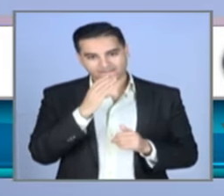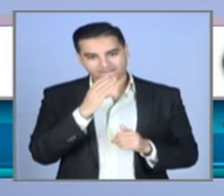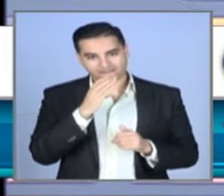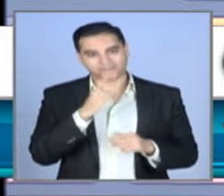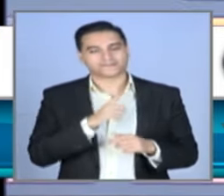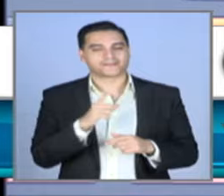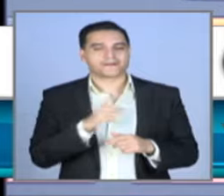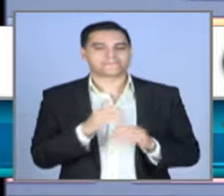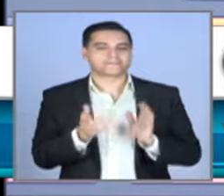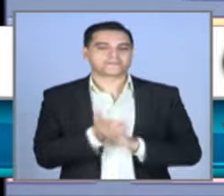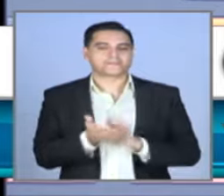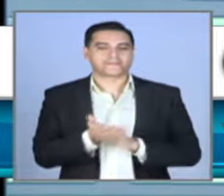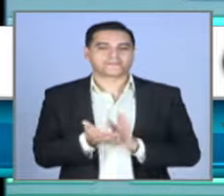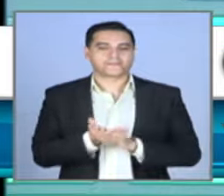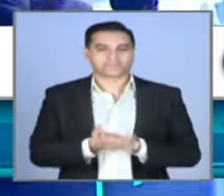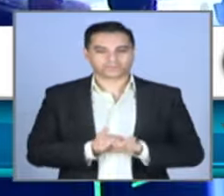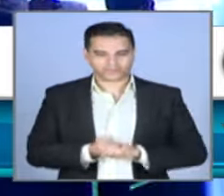إجابة صحيحة.